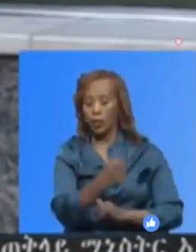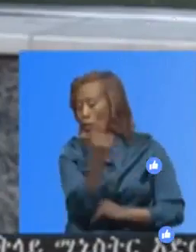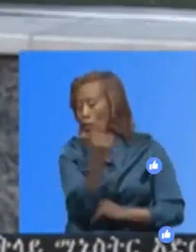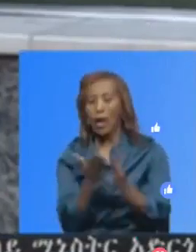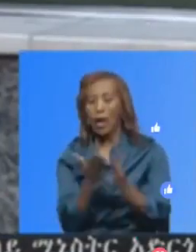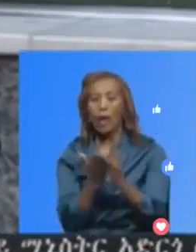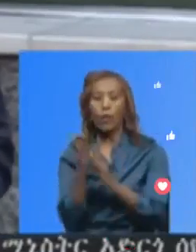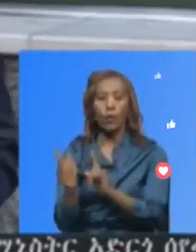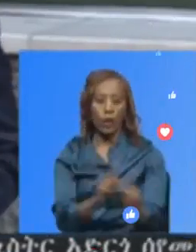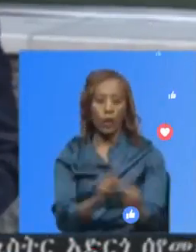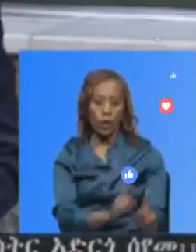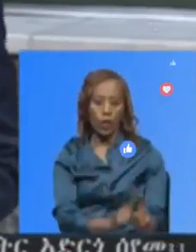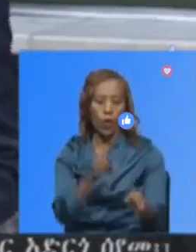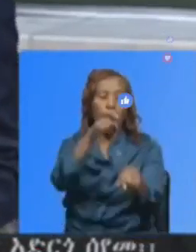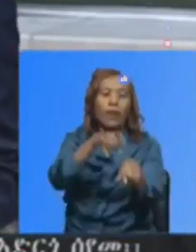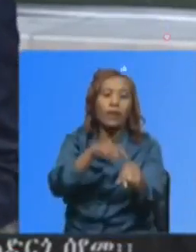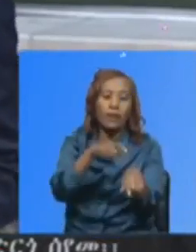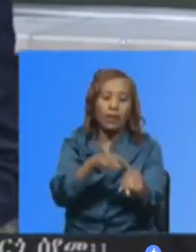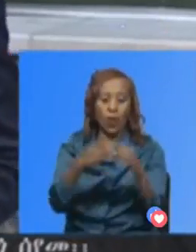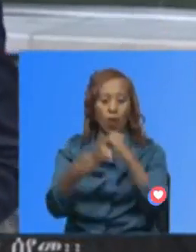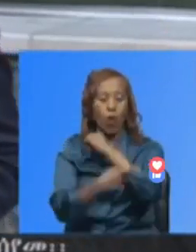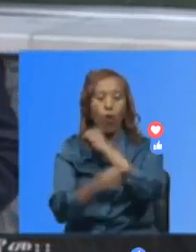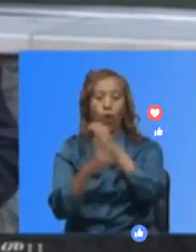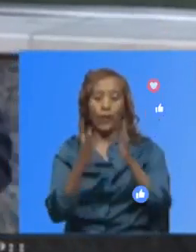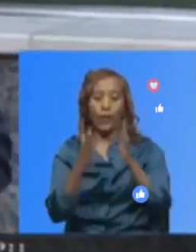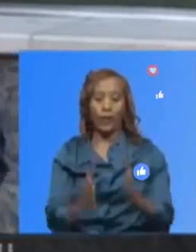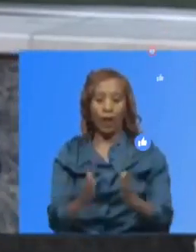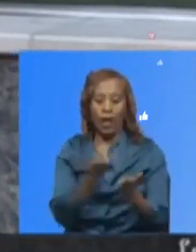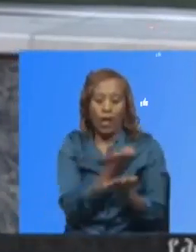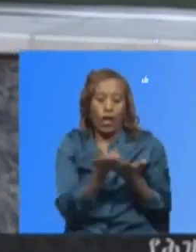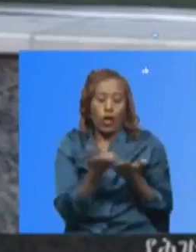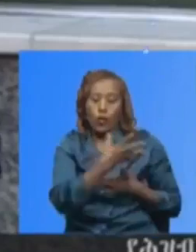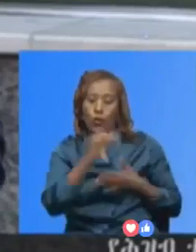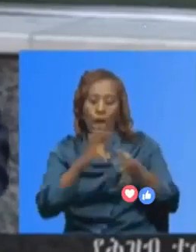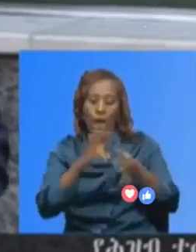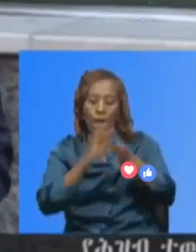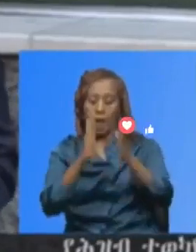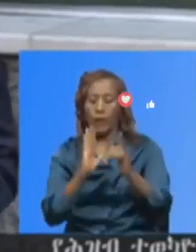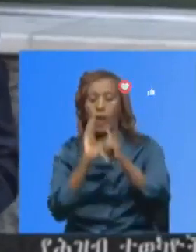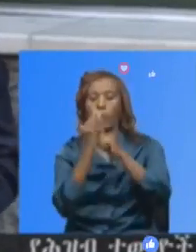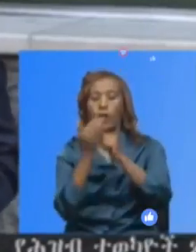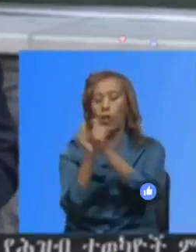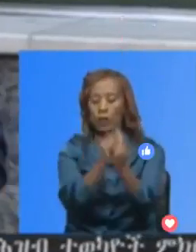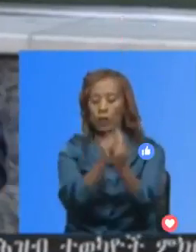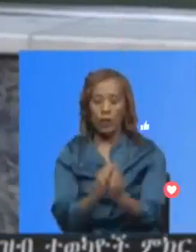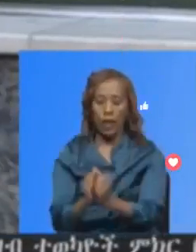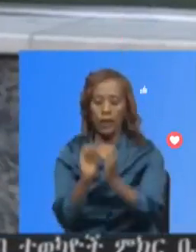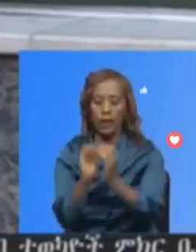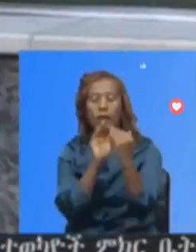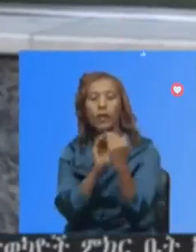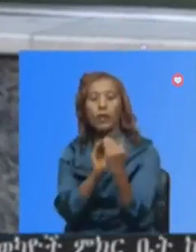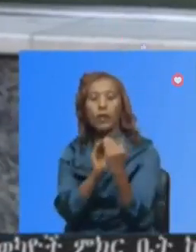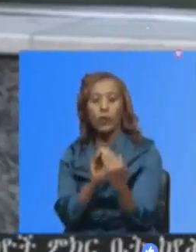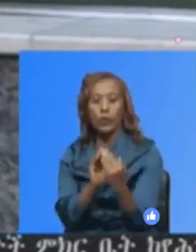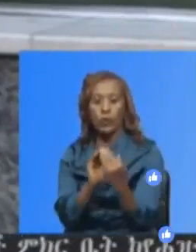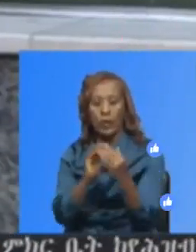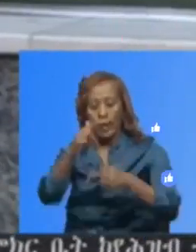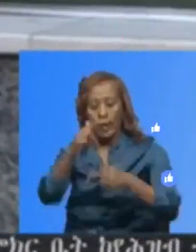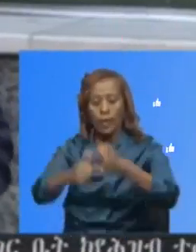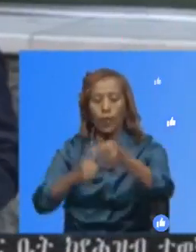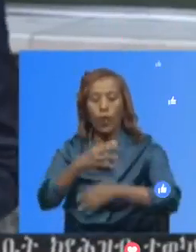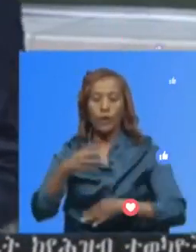በኩል ደግሞ ከጊዜው የፖለቲካ የኢኮኖሚና የማህበራዊ ሁኔታዎች ጋር እኩል